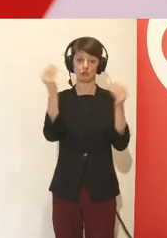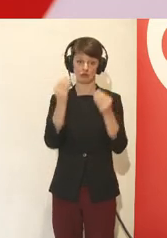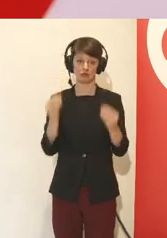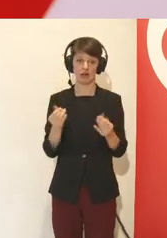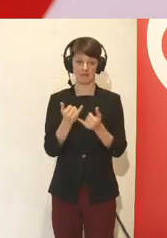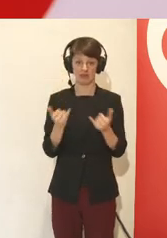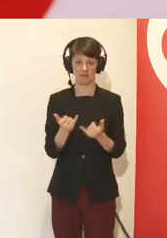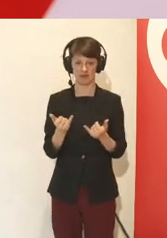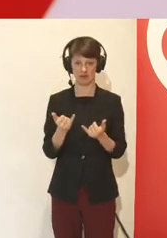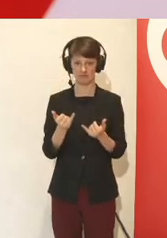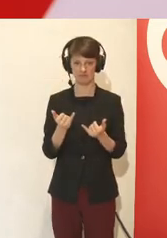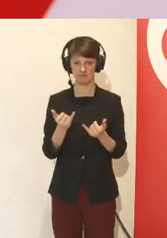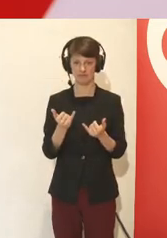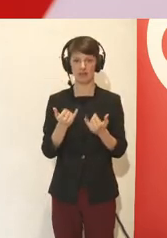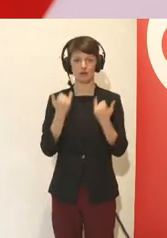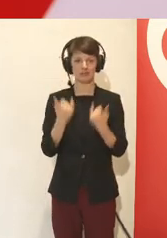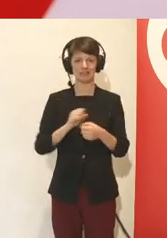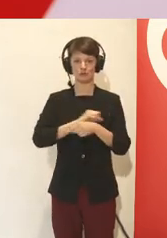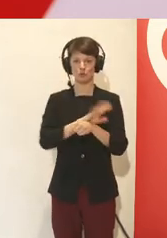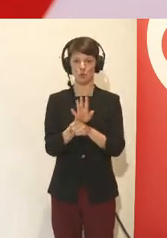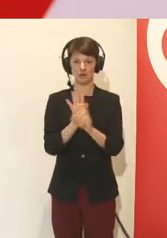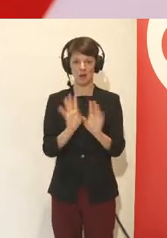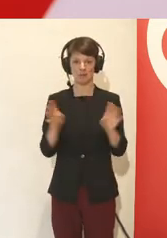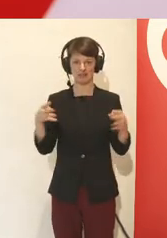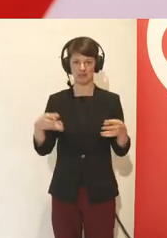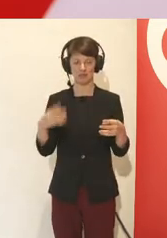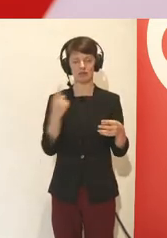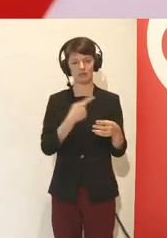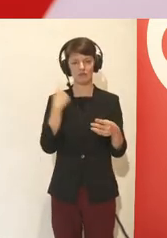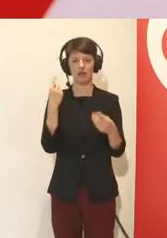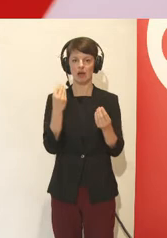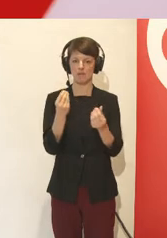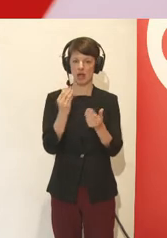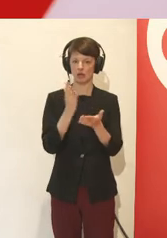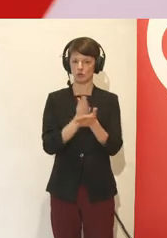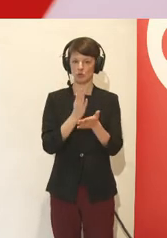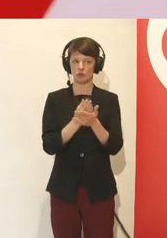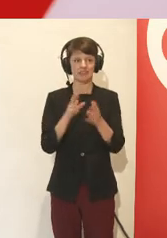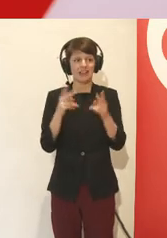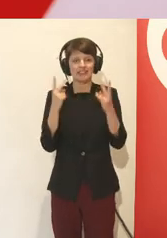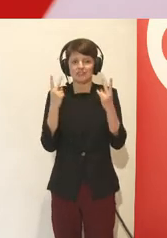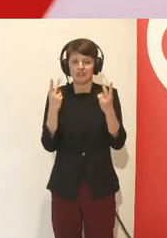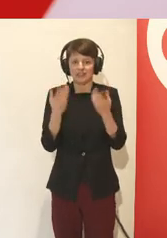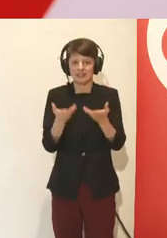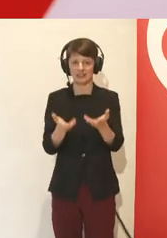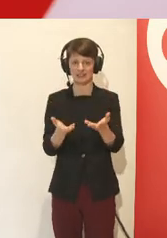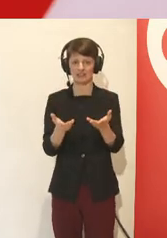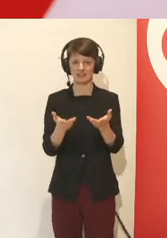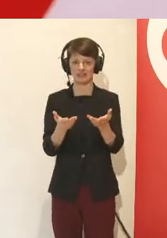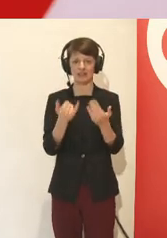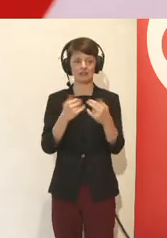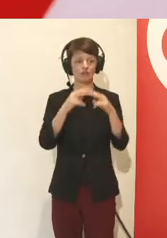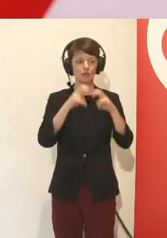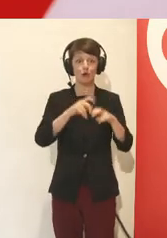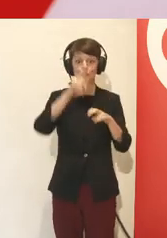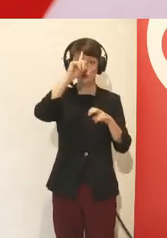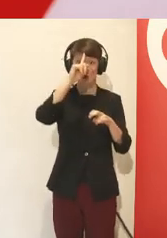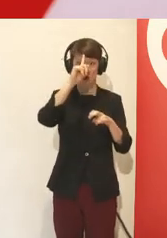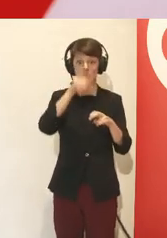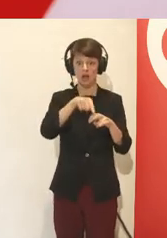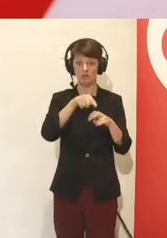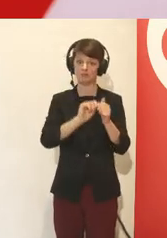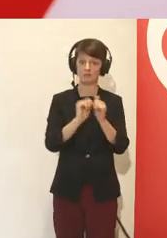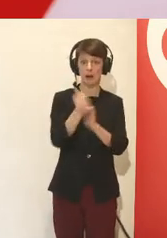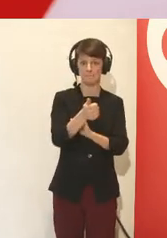und gerade jetzt in der korona pandemie merken wir ja wie wichtig das ist es ist forschung in deutschland gewesen